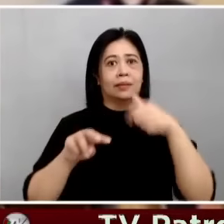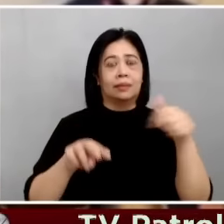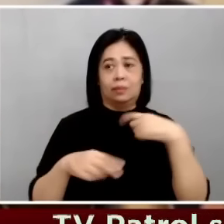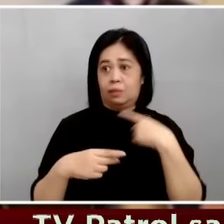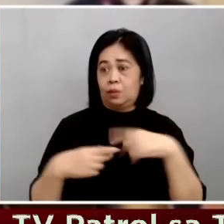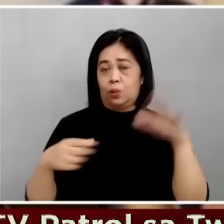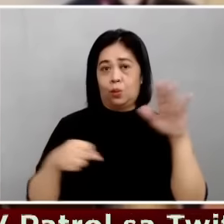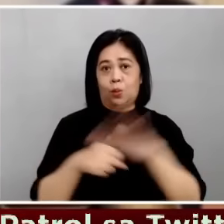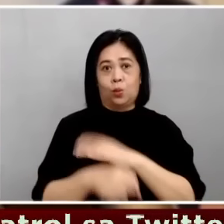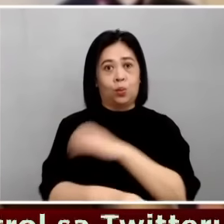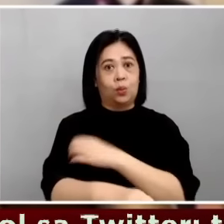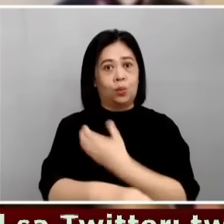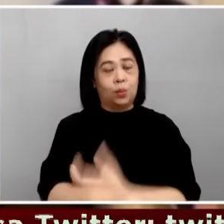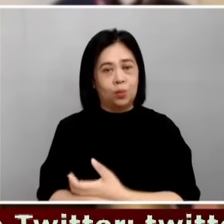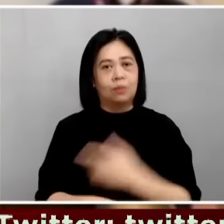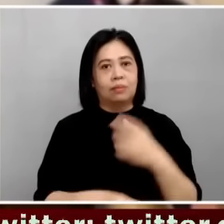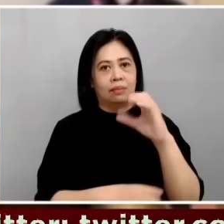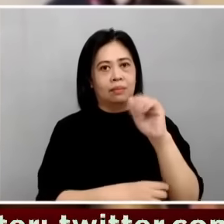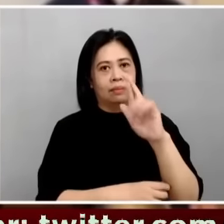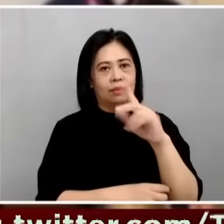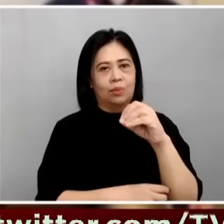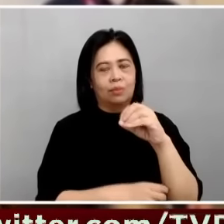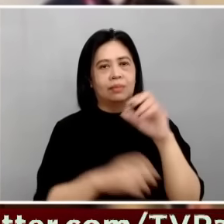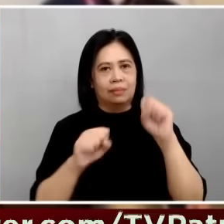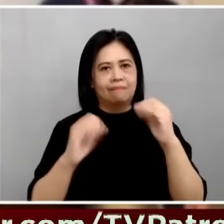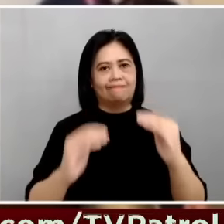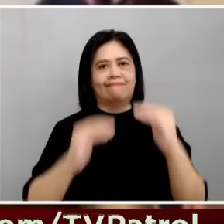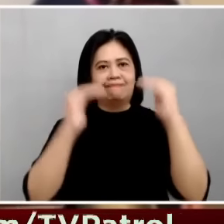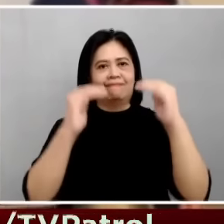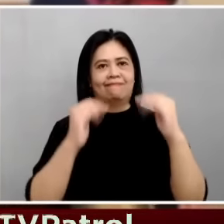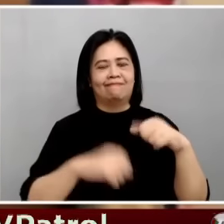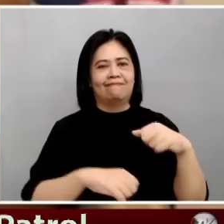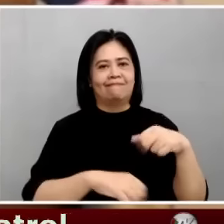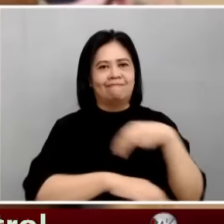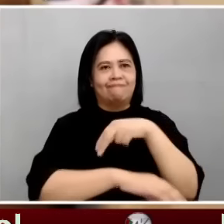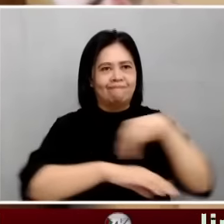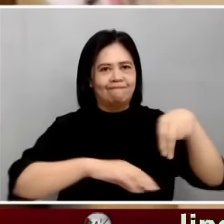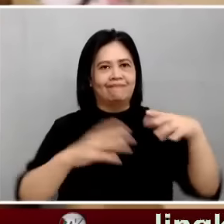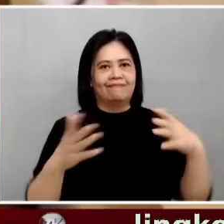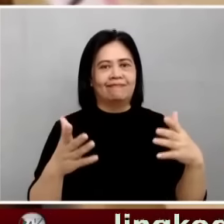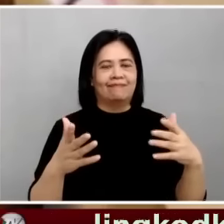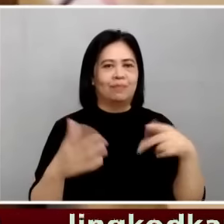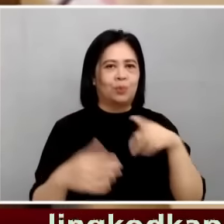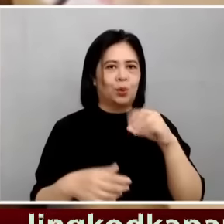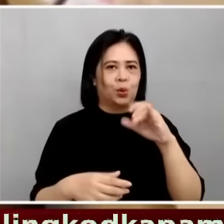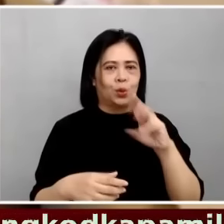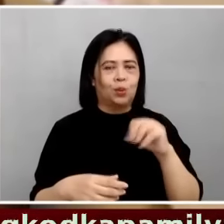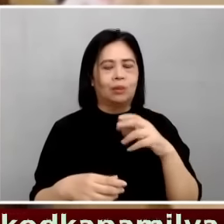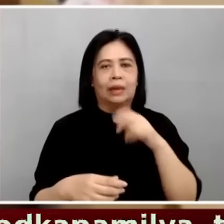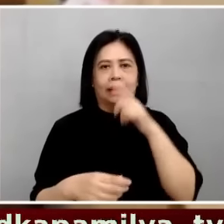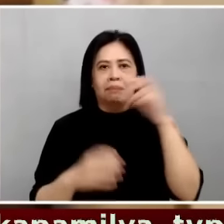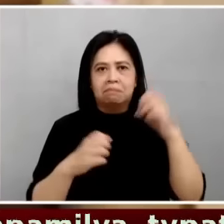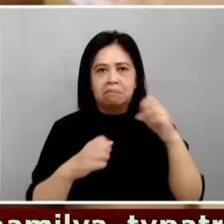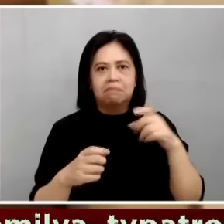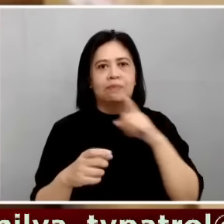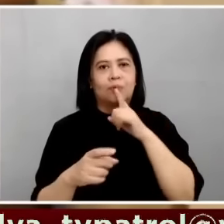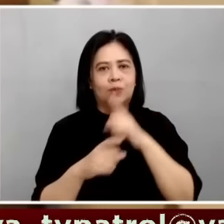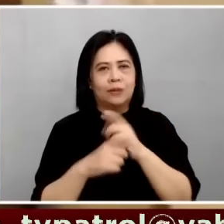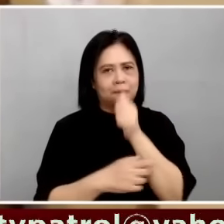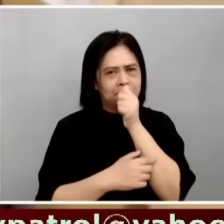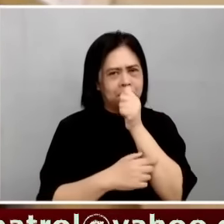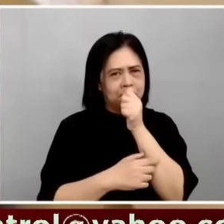of confidence that Carlo would make it to the podium. And, if I didn't expect it, I think secretly